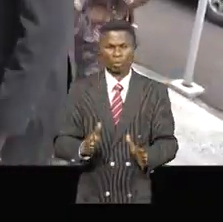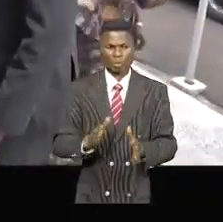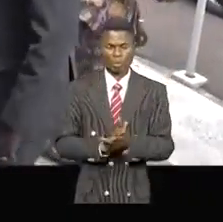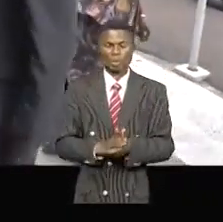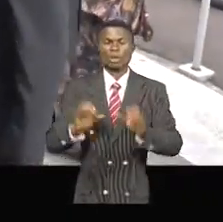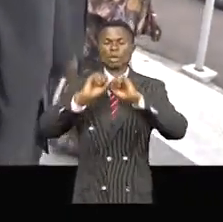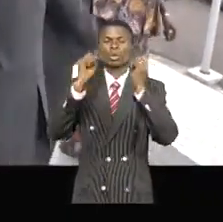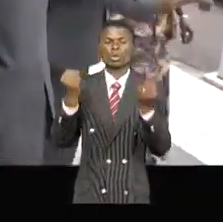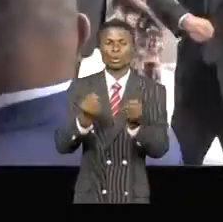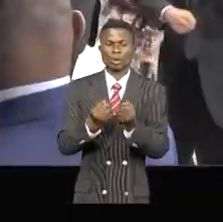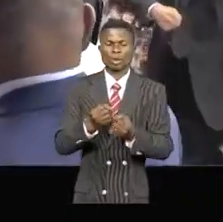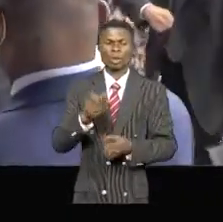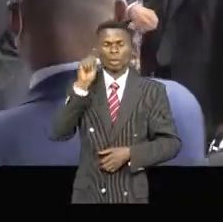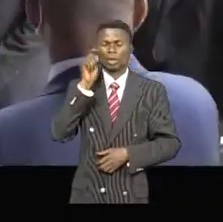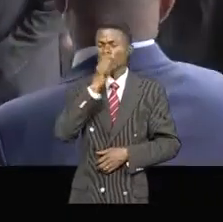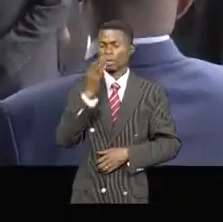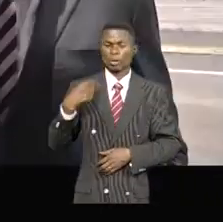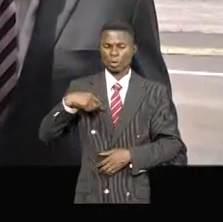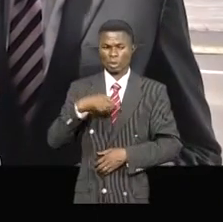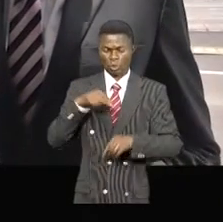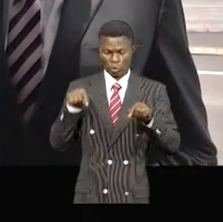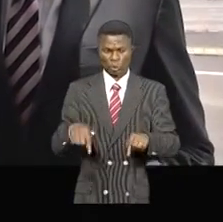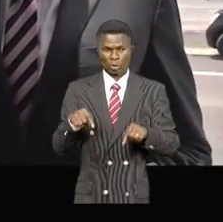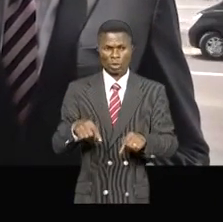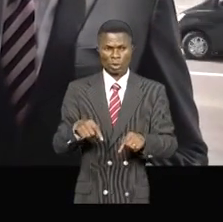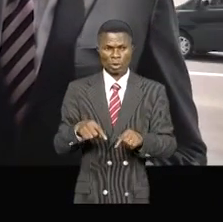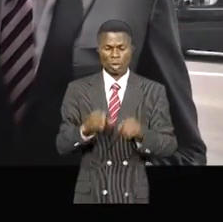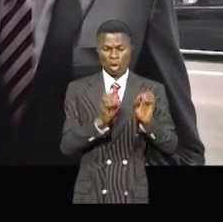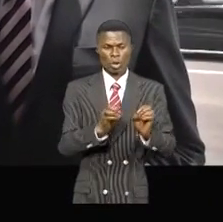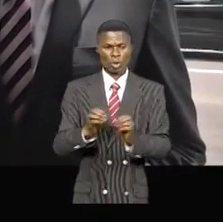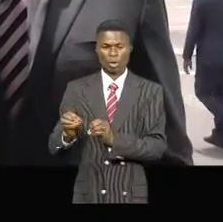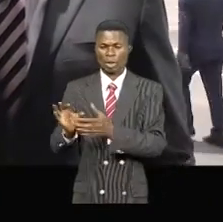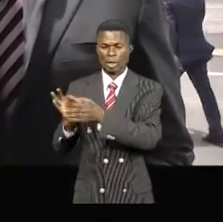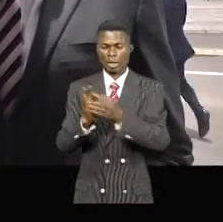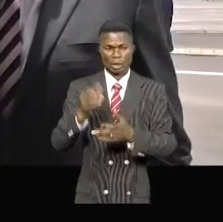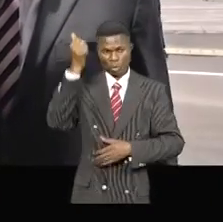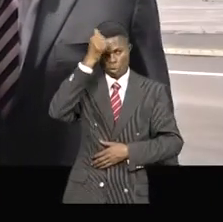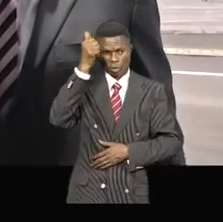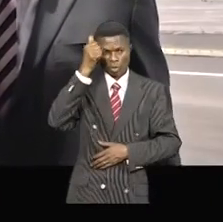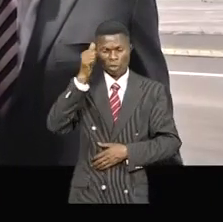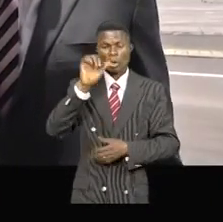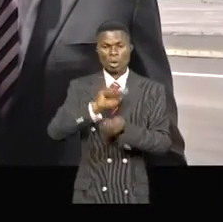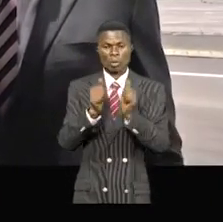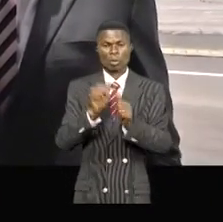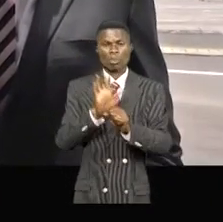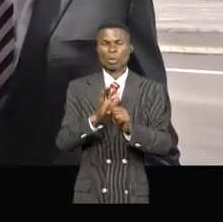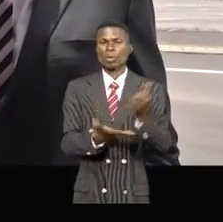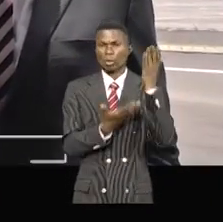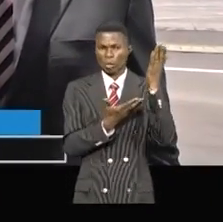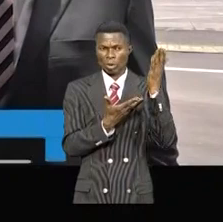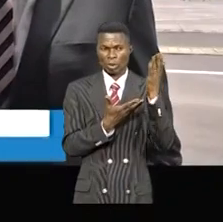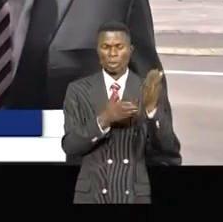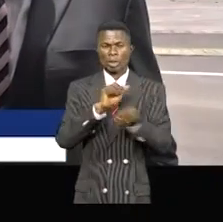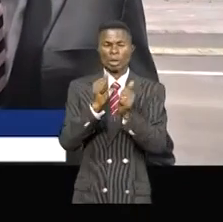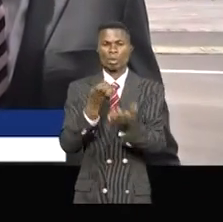RDC, Thomas Maketa. Nous sommes actuellement en train de présider l'Union africaine. Il y a beaucoup de sujets importants sur le plan